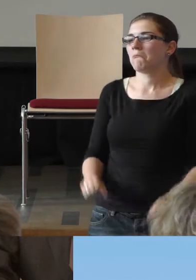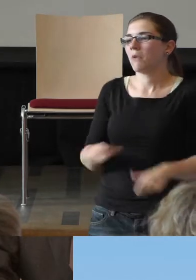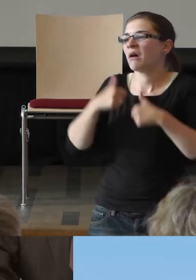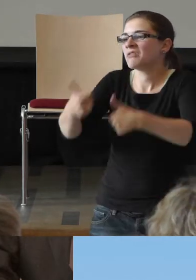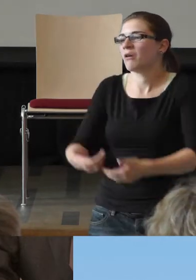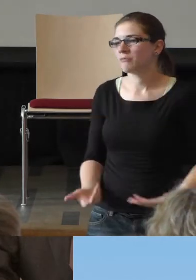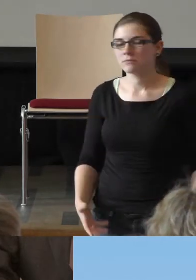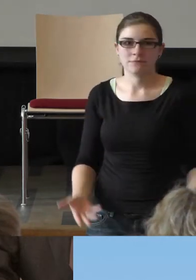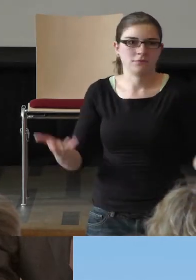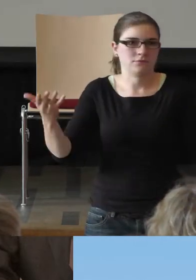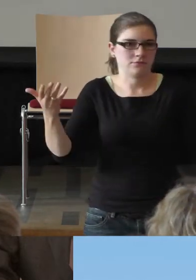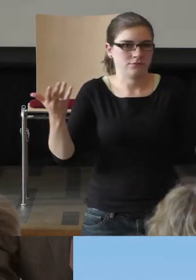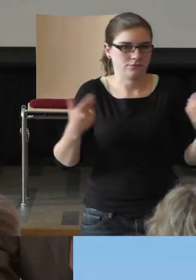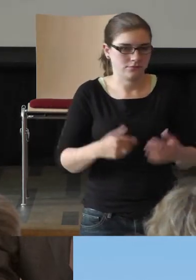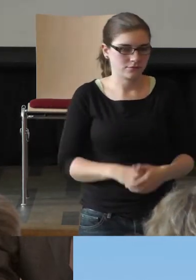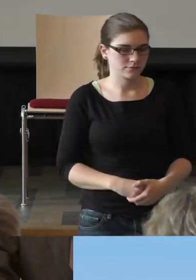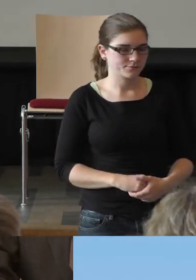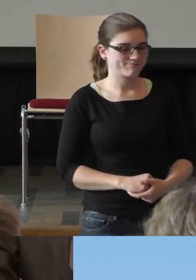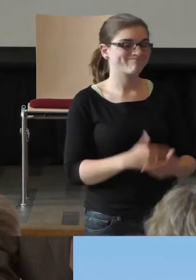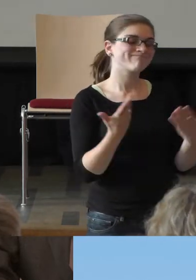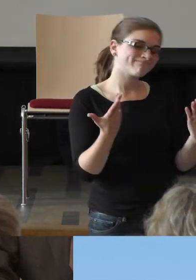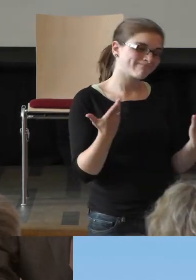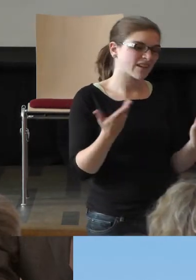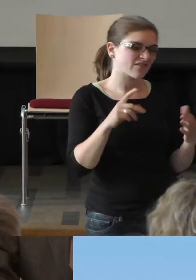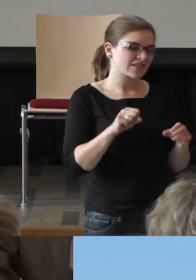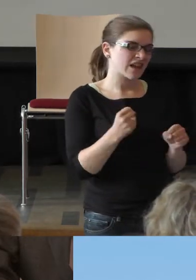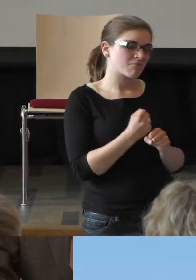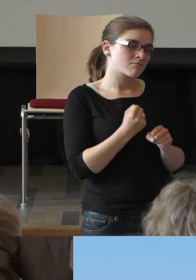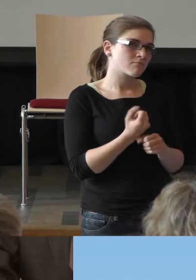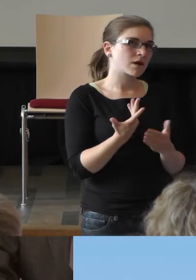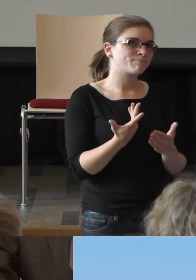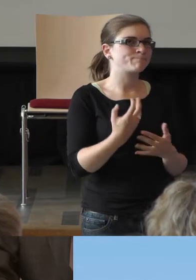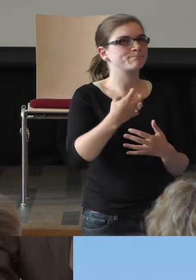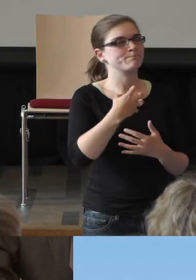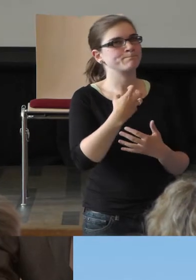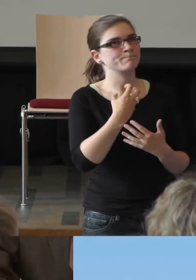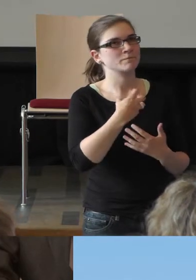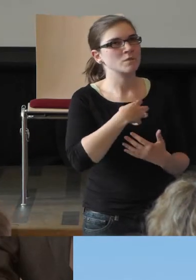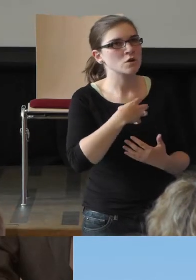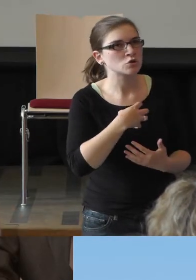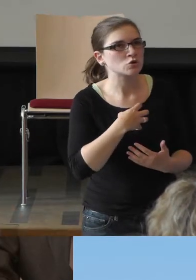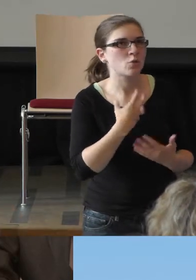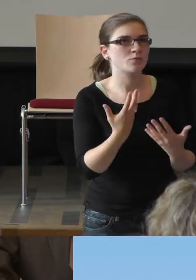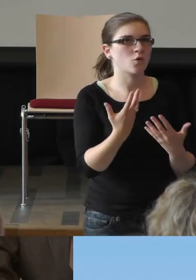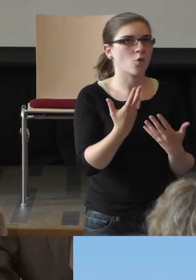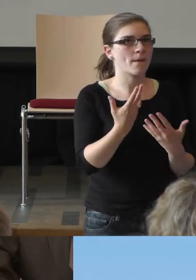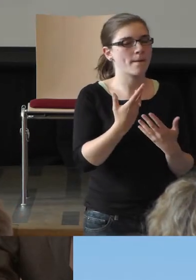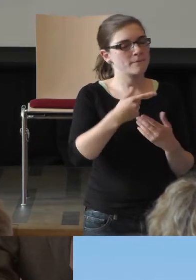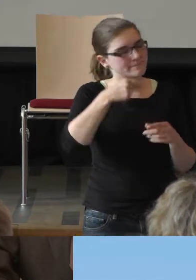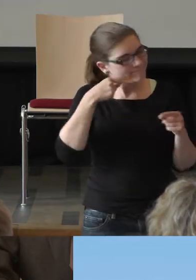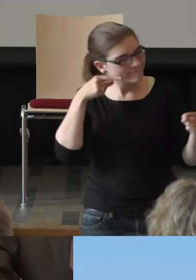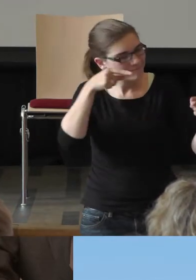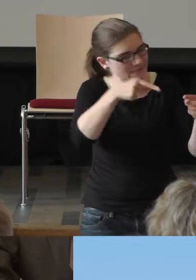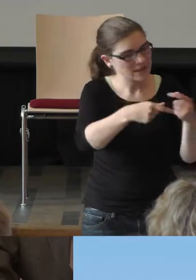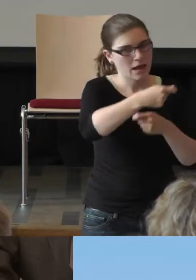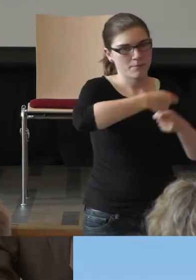Ja, was man jetzt machen kann, ist eigentlich nur noch die symptomatische, also eine Behandlung mit Symptomen wie bei einer